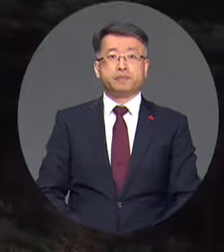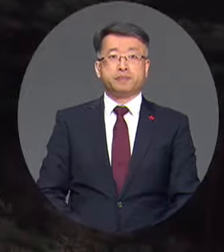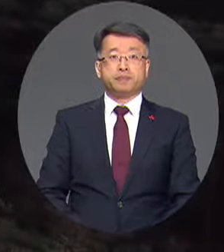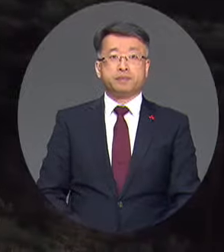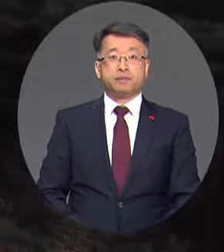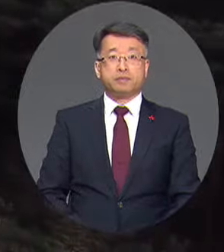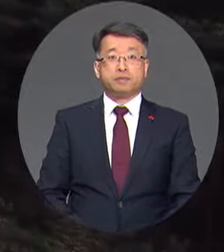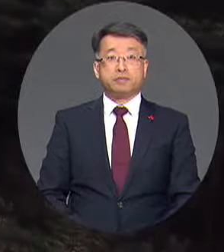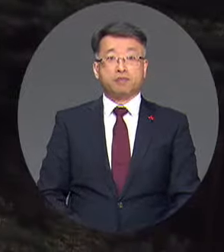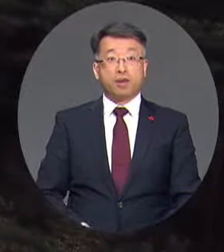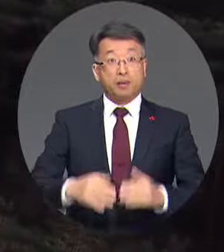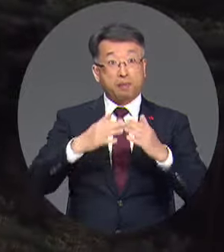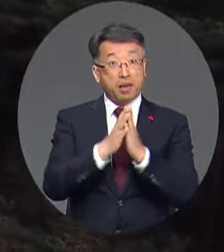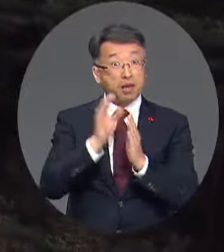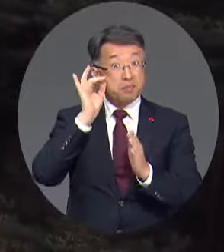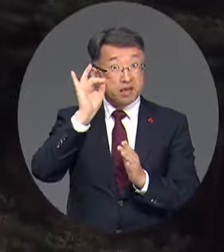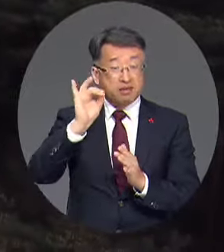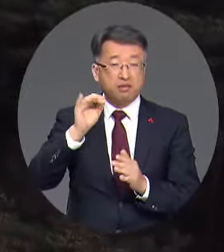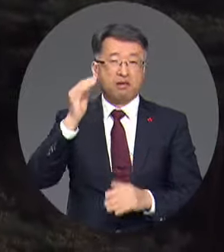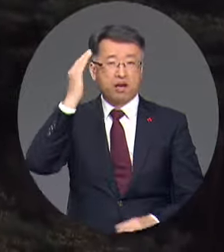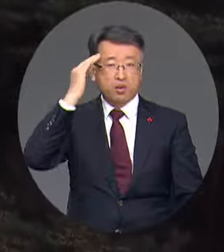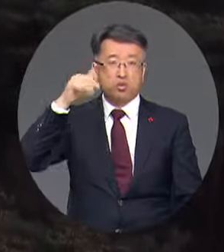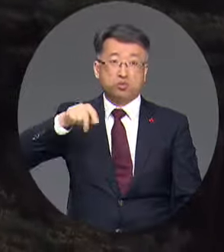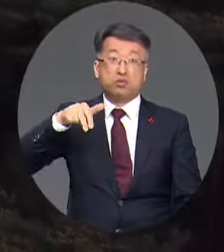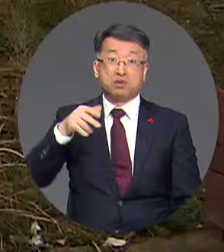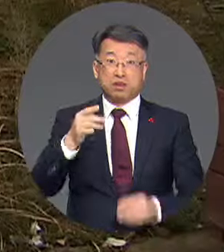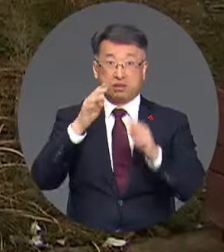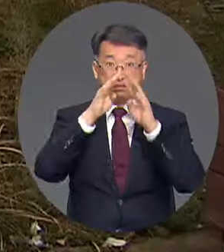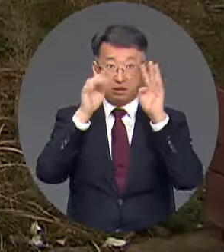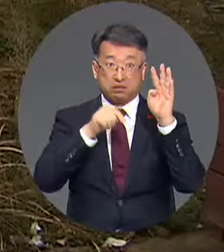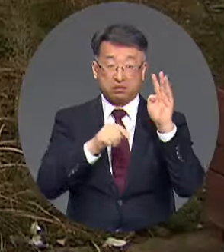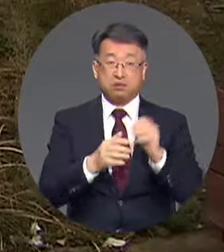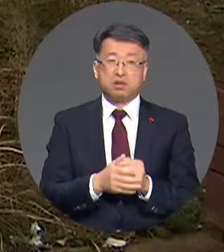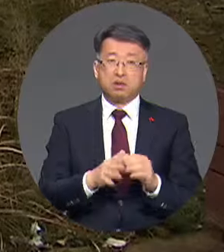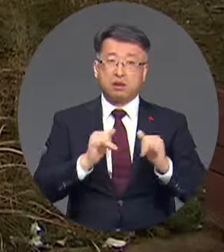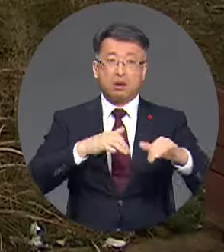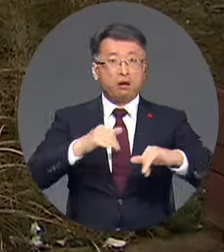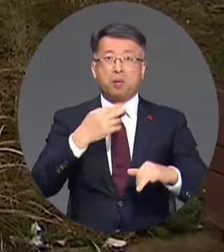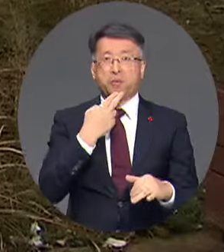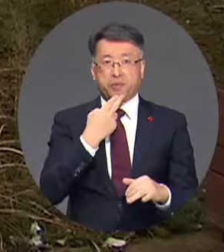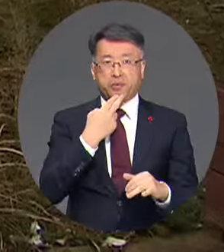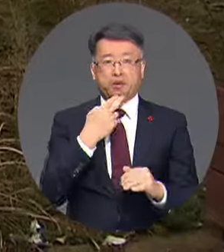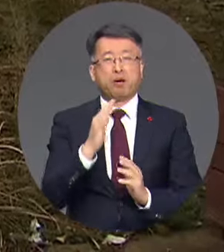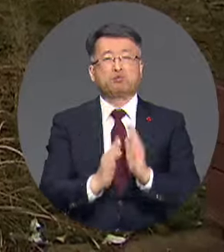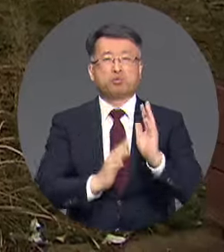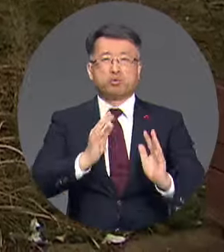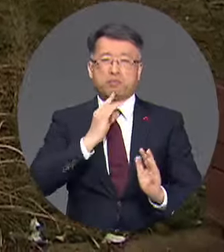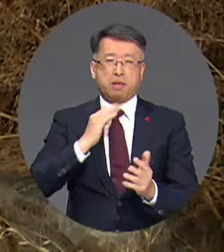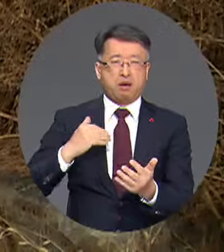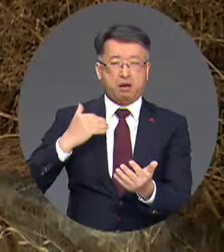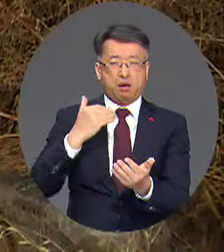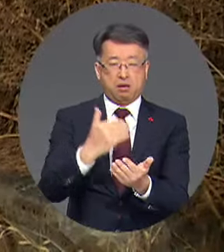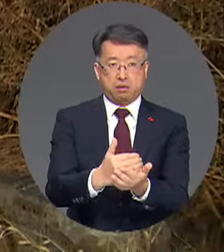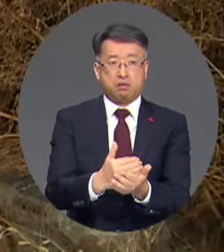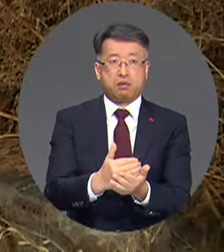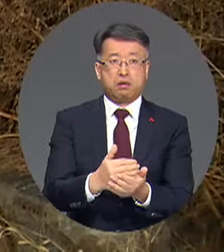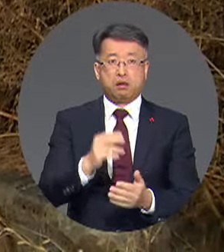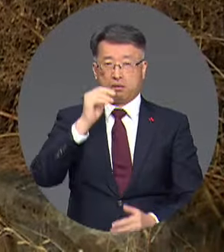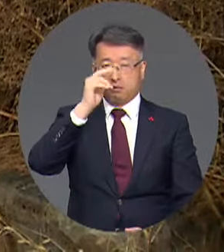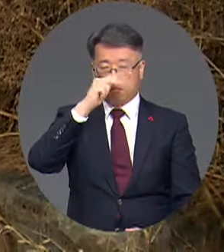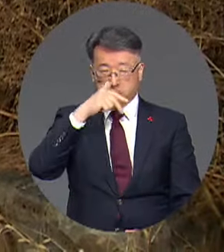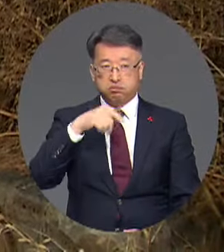기자입니다 백한지 배기를 넘긴 한국국제대 인적이 끊긴 캠퍼스엔 자이 무성하고 낡은